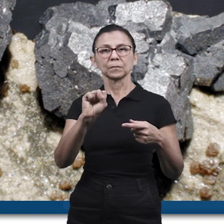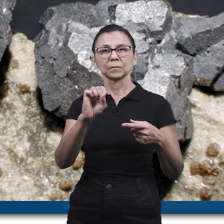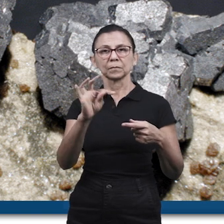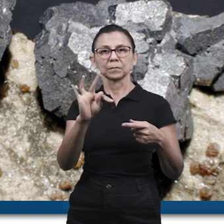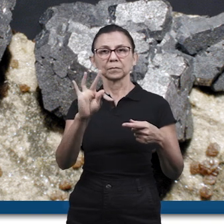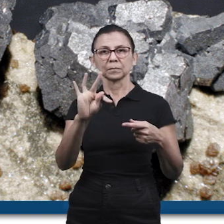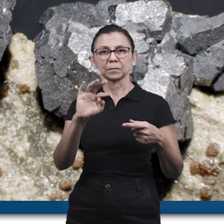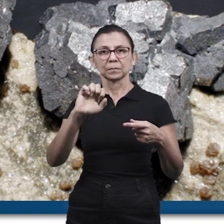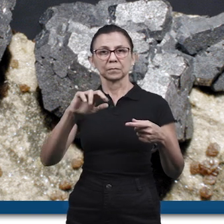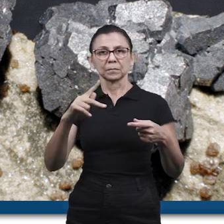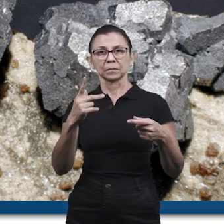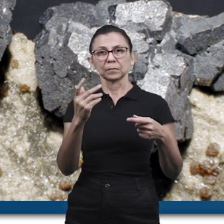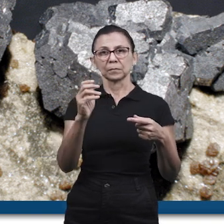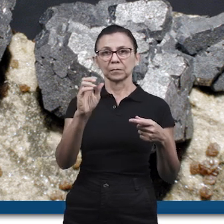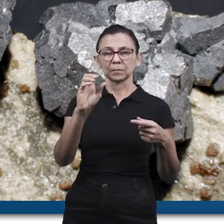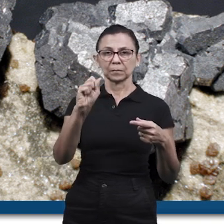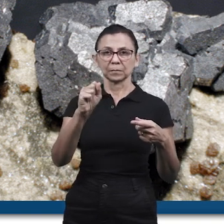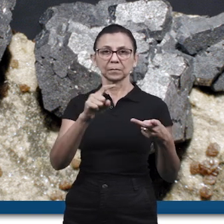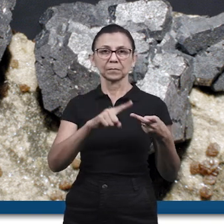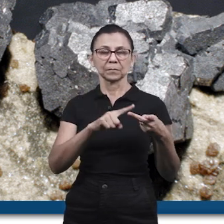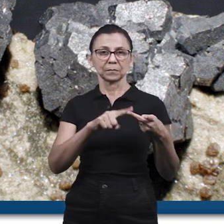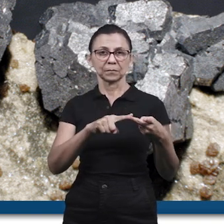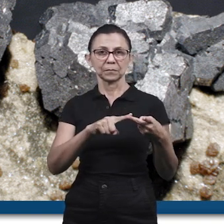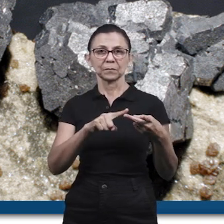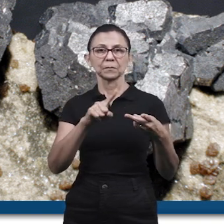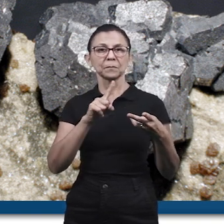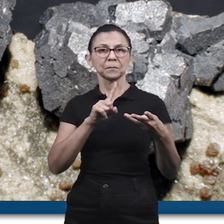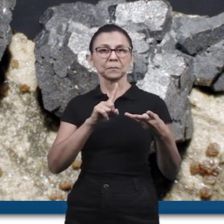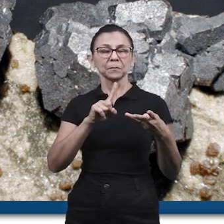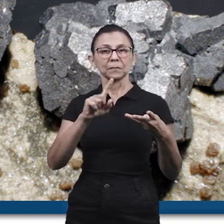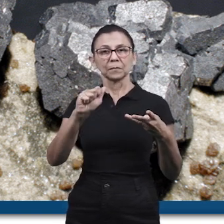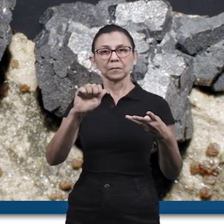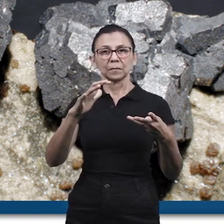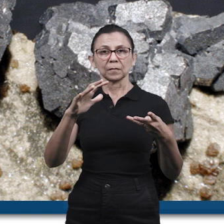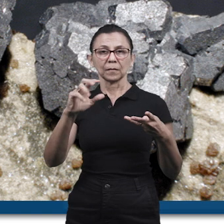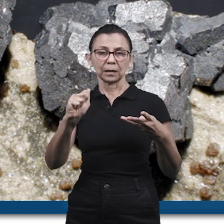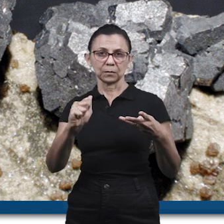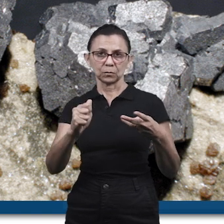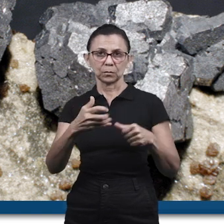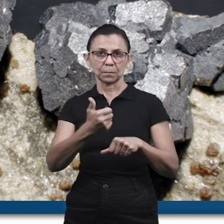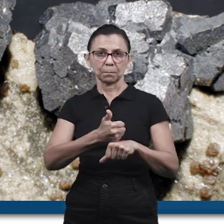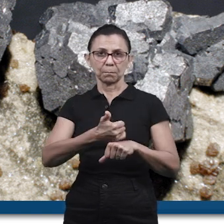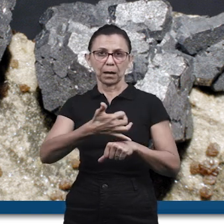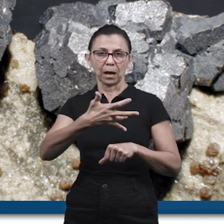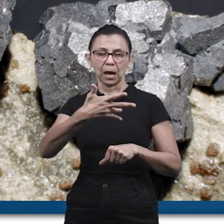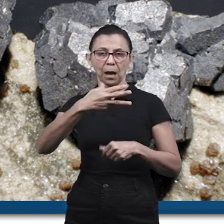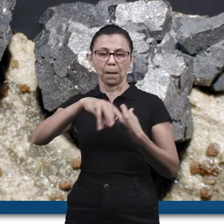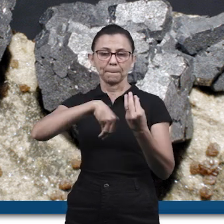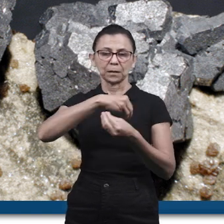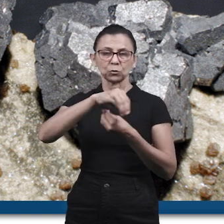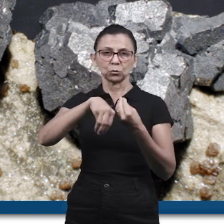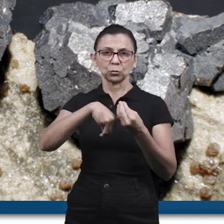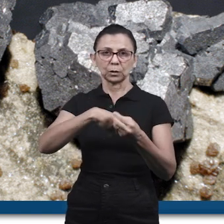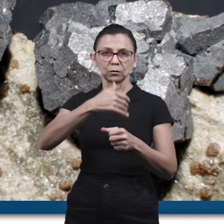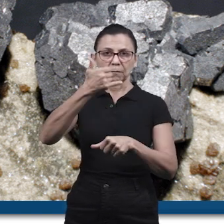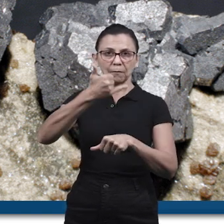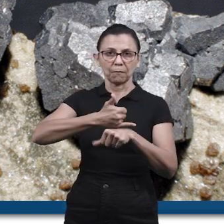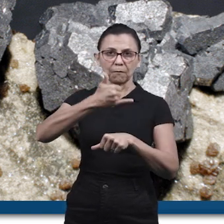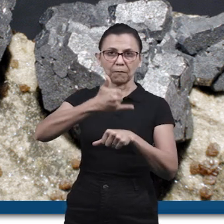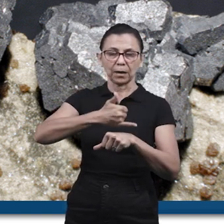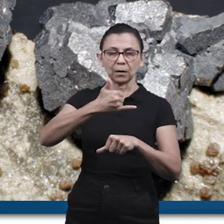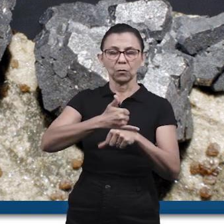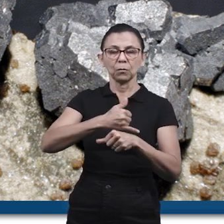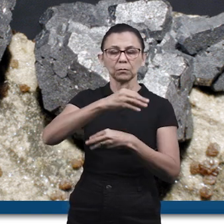ici en illustration. Nous avons l'illustration du cuivre, l'estin, donc l'acier.